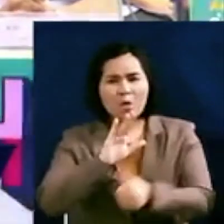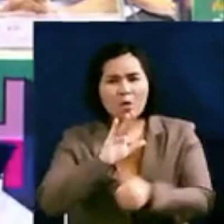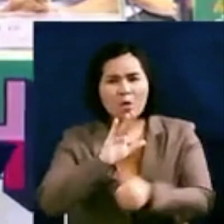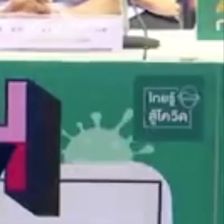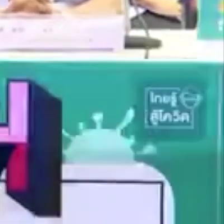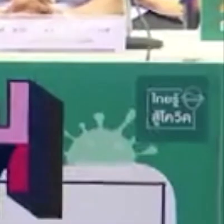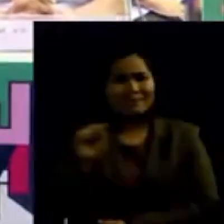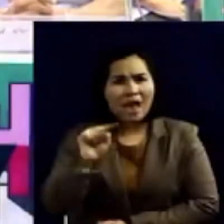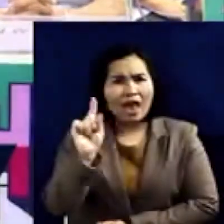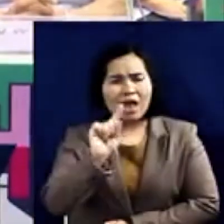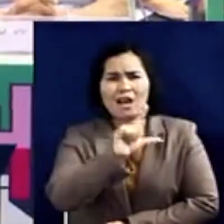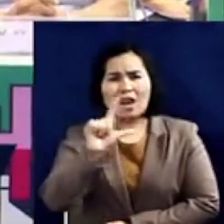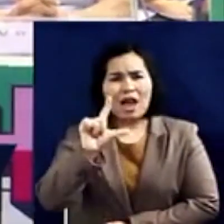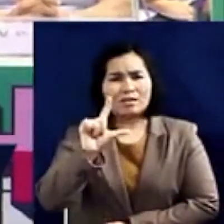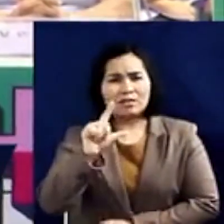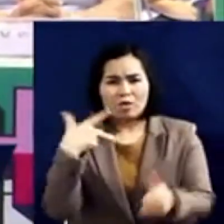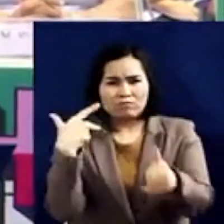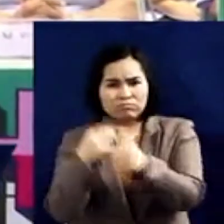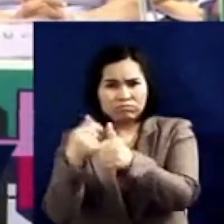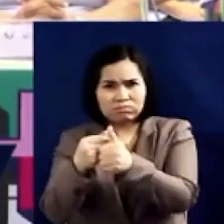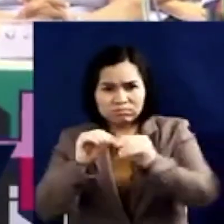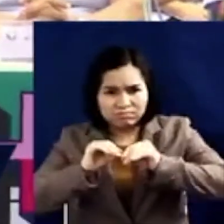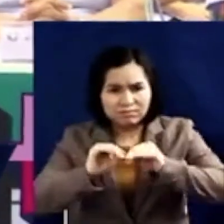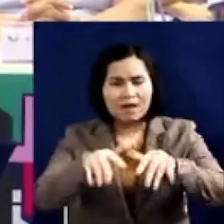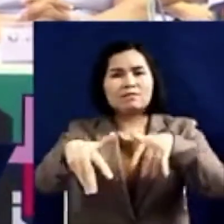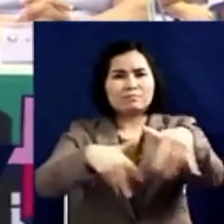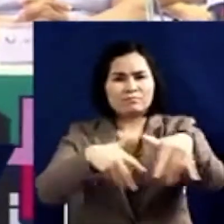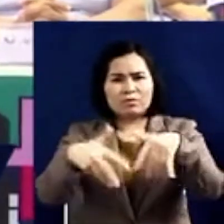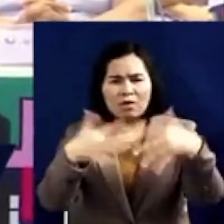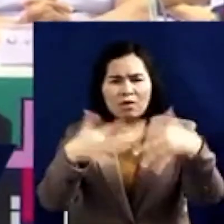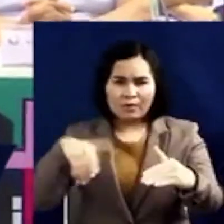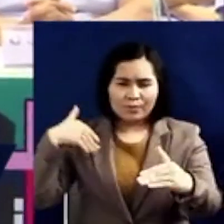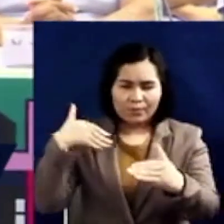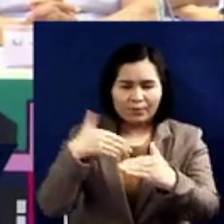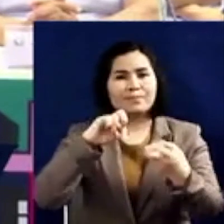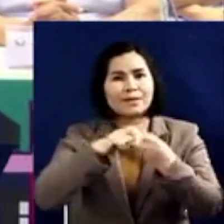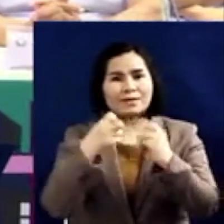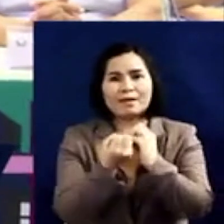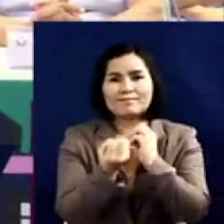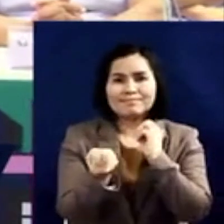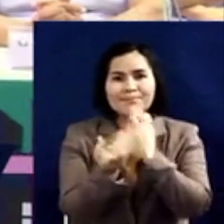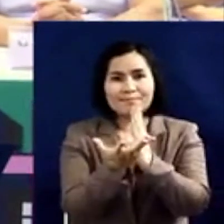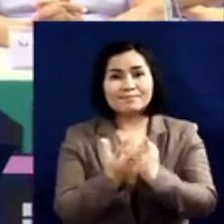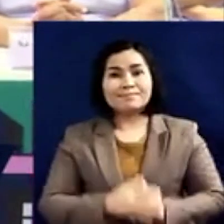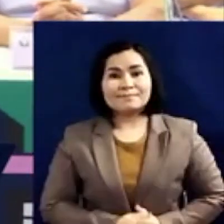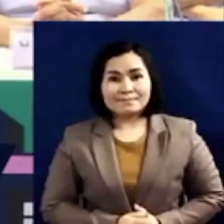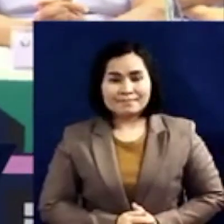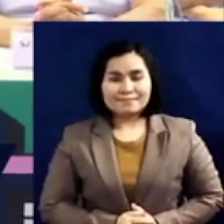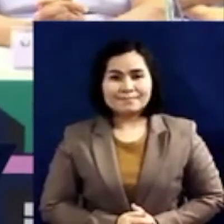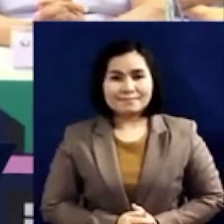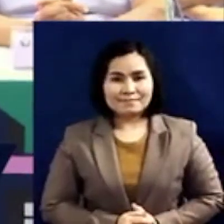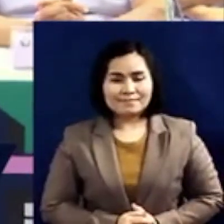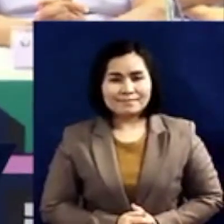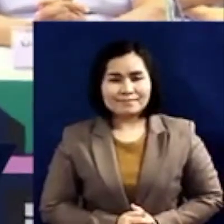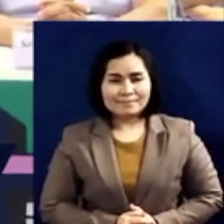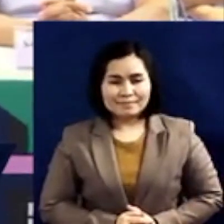ที่ปรึกษาสปกเป็นประธานแต่กลับไร้ชื่อเซียนโออนุทินชาญวีรกูลรองนายกรับเตรียมและน้ำ